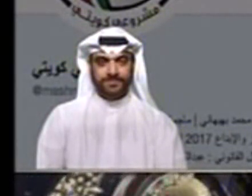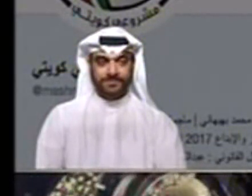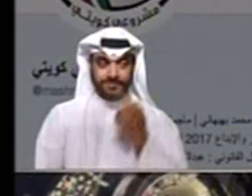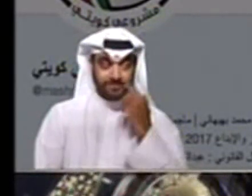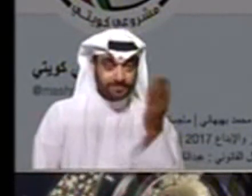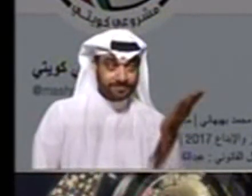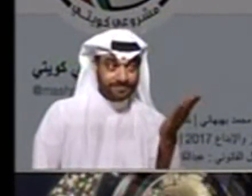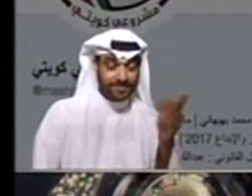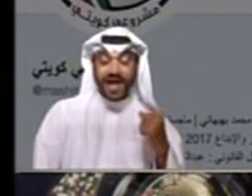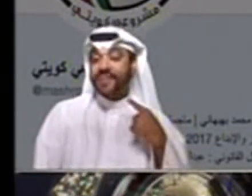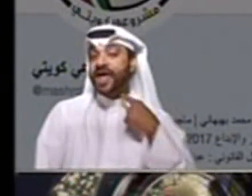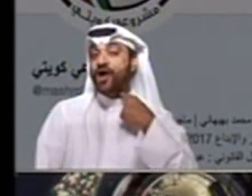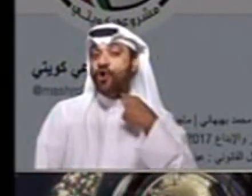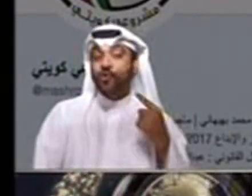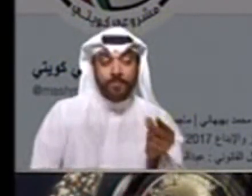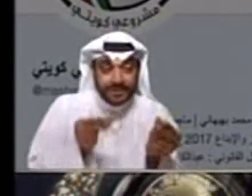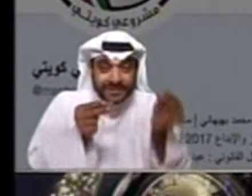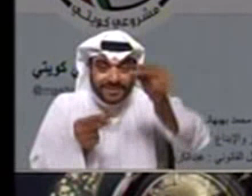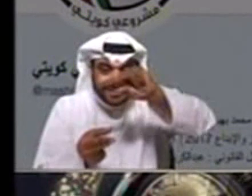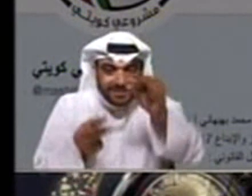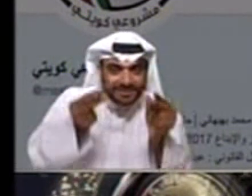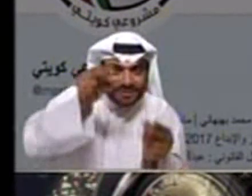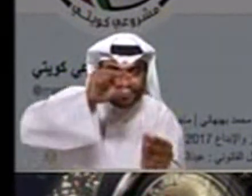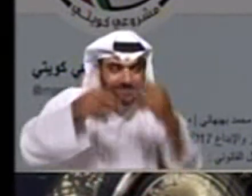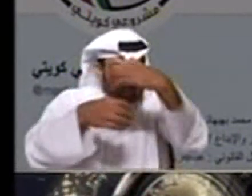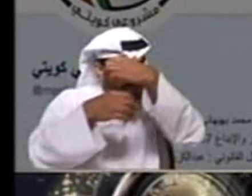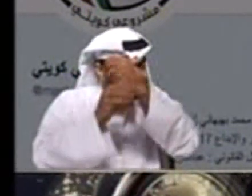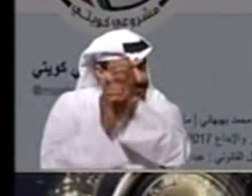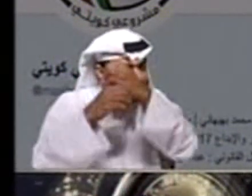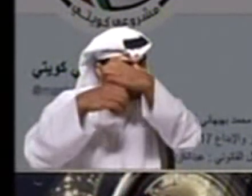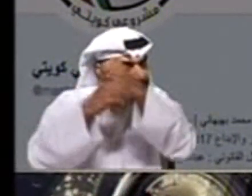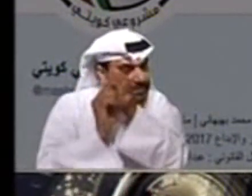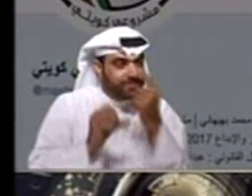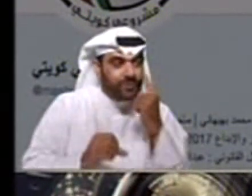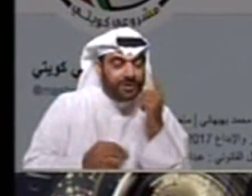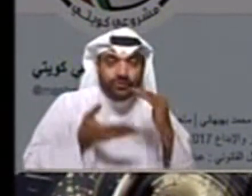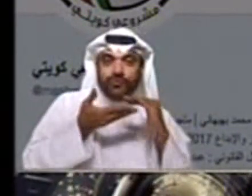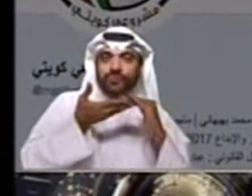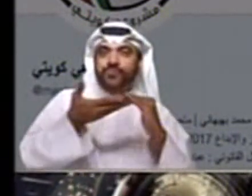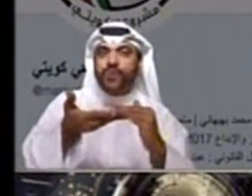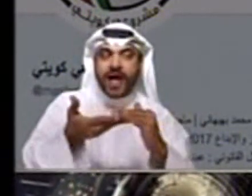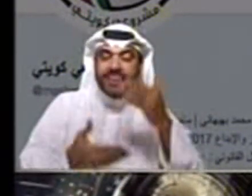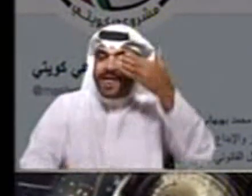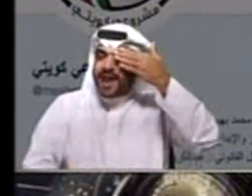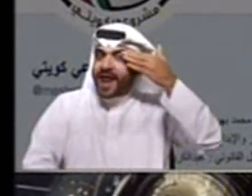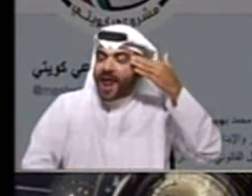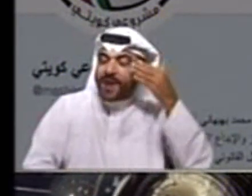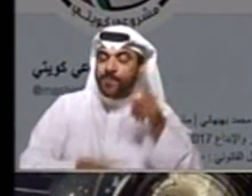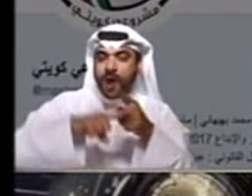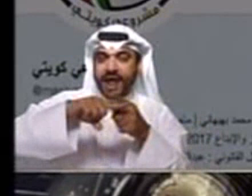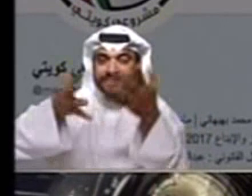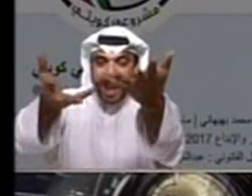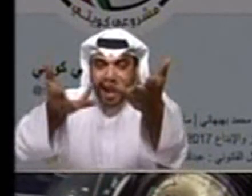وهذه ورشة العلوم التطبيقية داخل الأكاديمية تتضمن على أنشطة تساعد الطلبة بتنمية مواهبهم مثل نادي الرياضيات